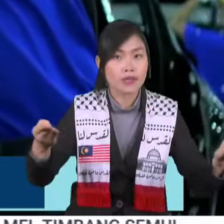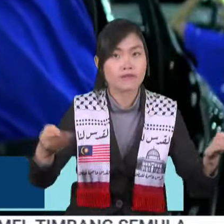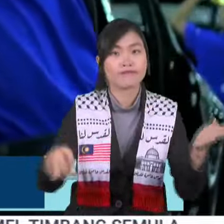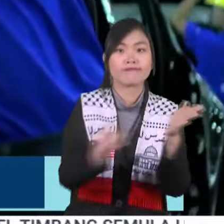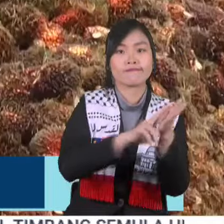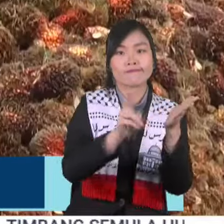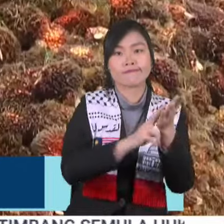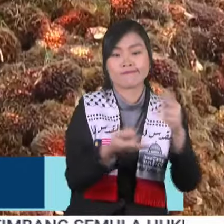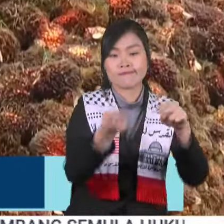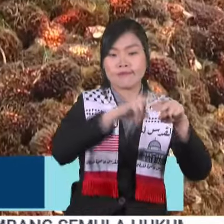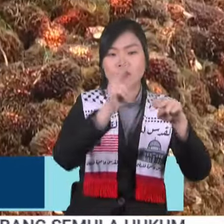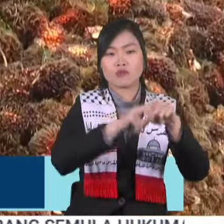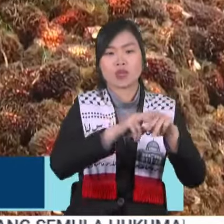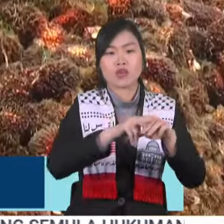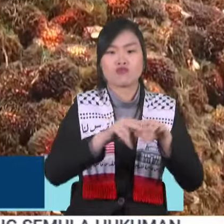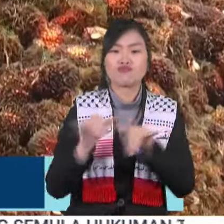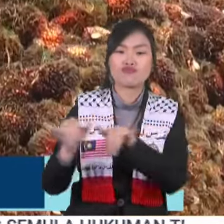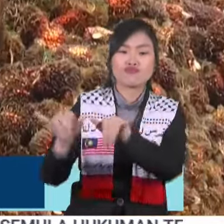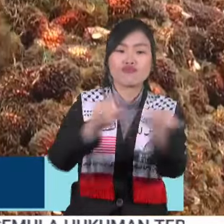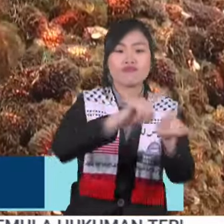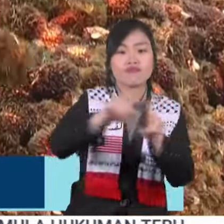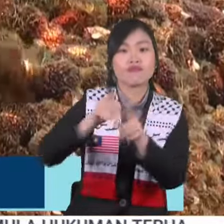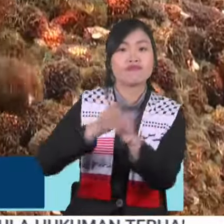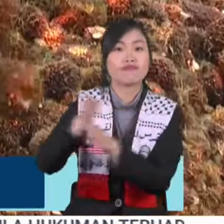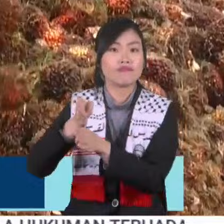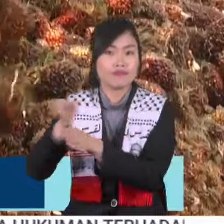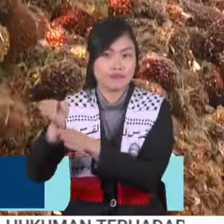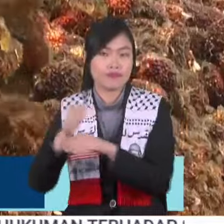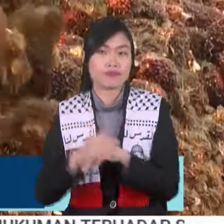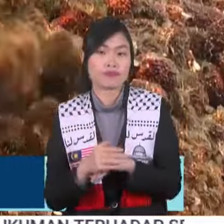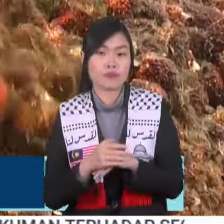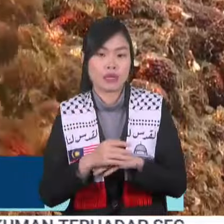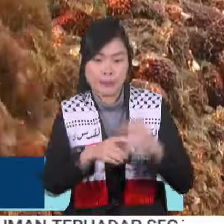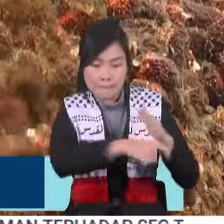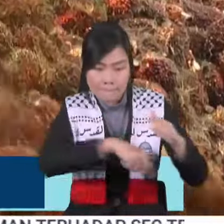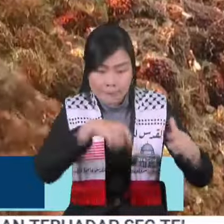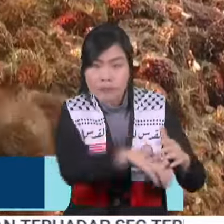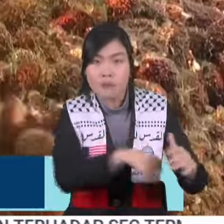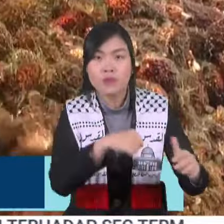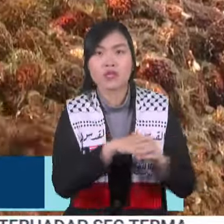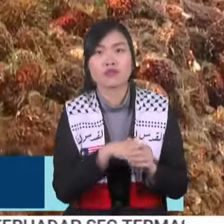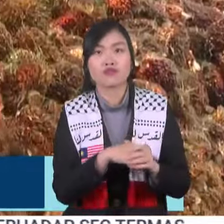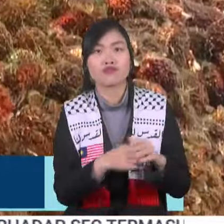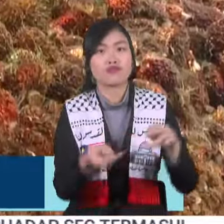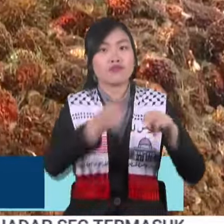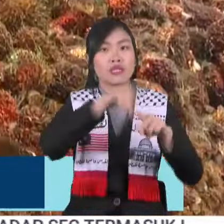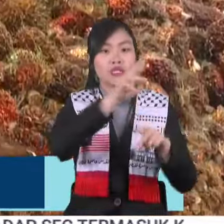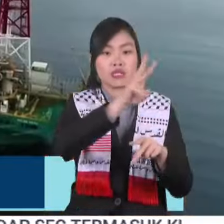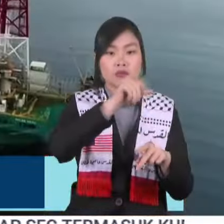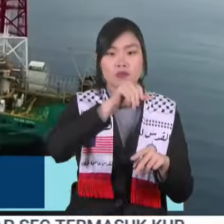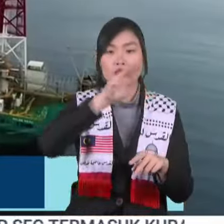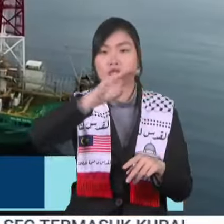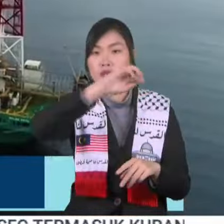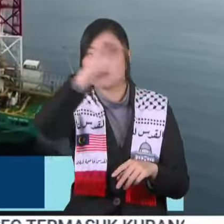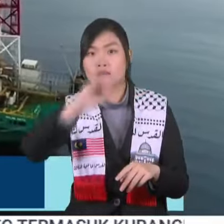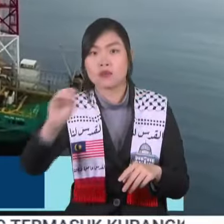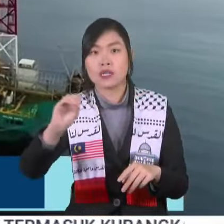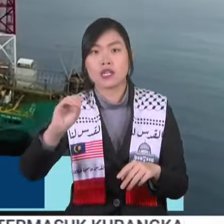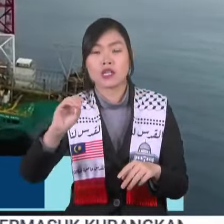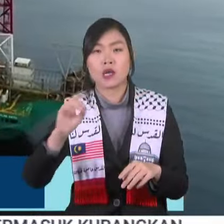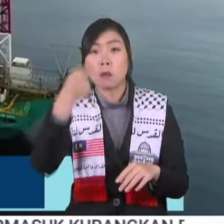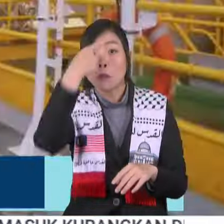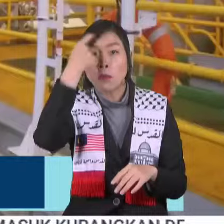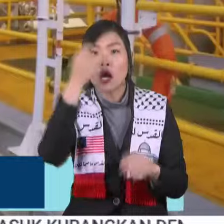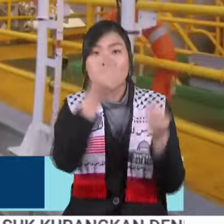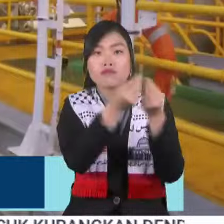merekodkan peningkatan merentasi semua sektor. Pelombongan terus meningkat kepada 6.6% daripada bulan sebelumnya